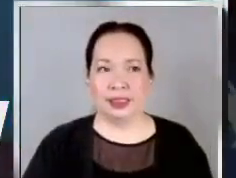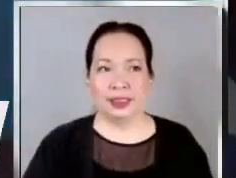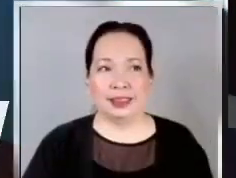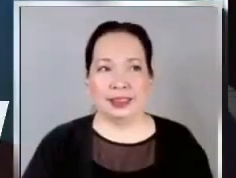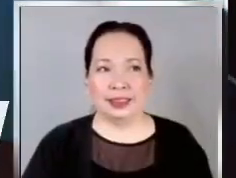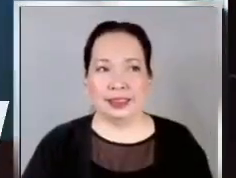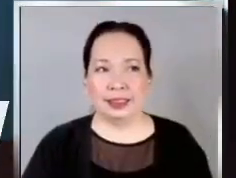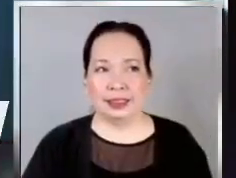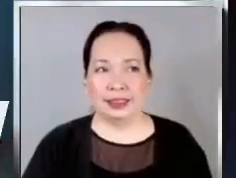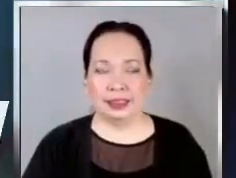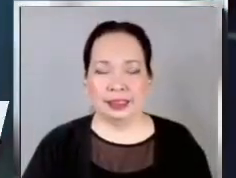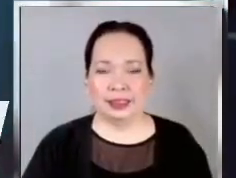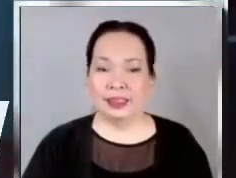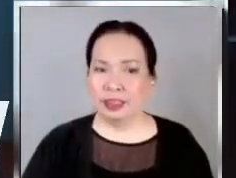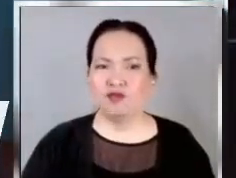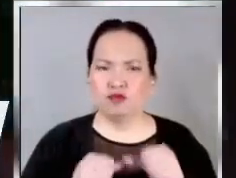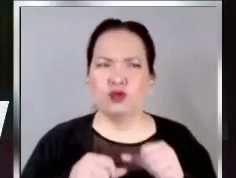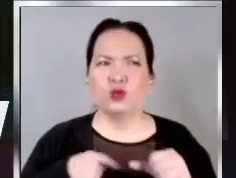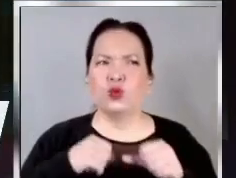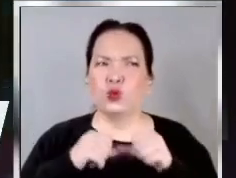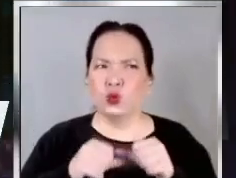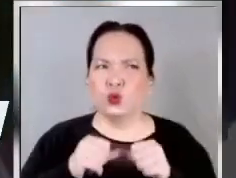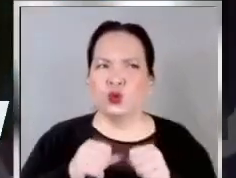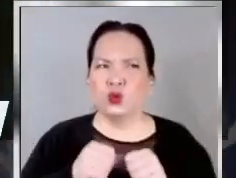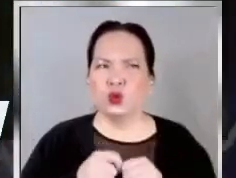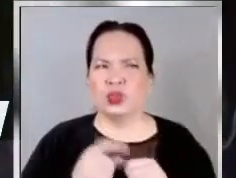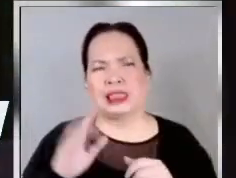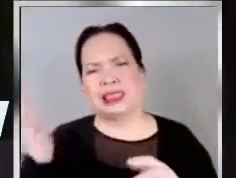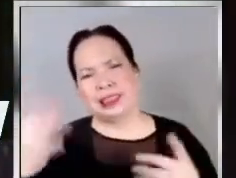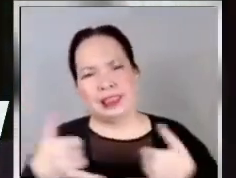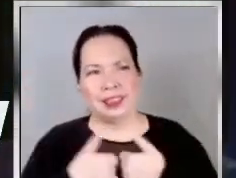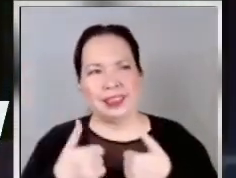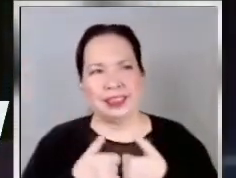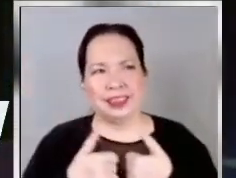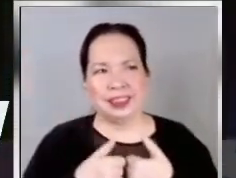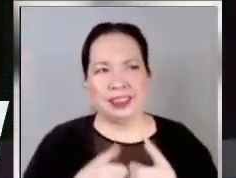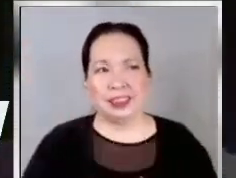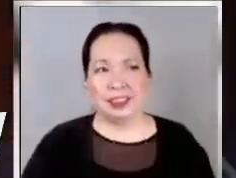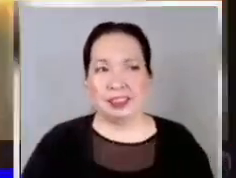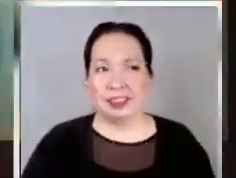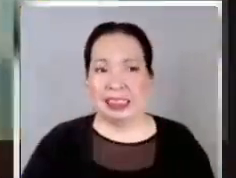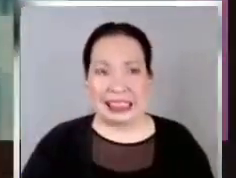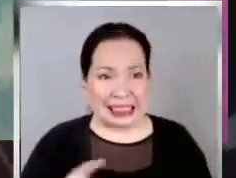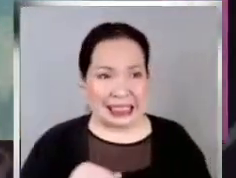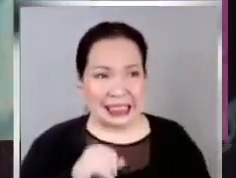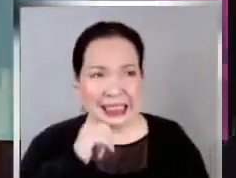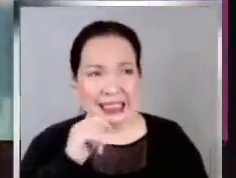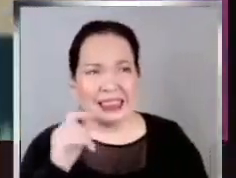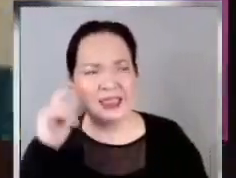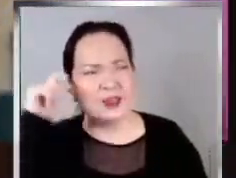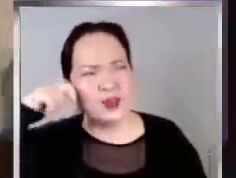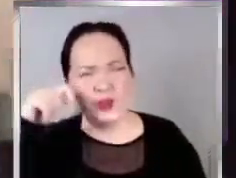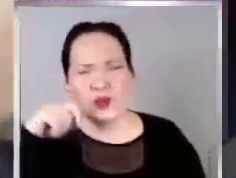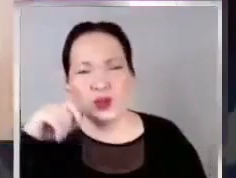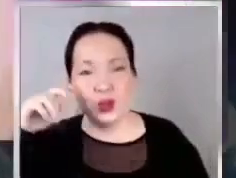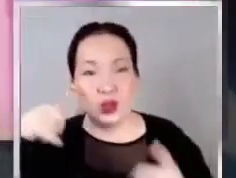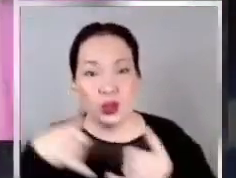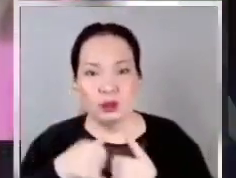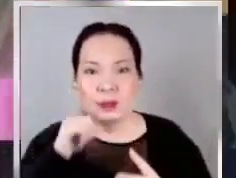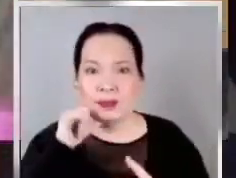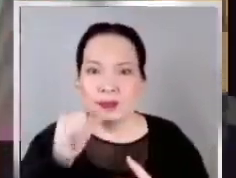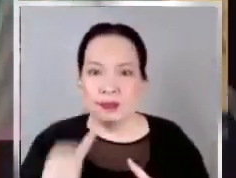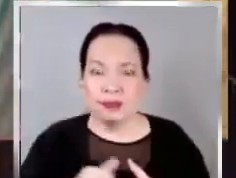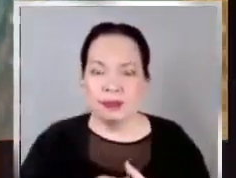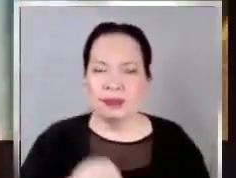Kaya ko to! Para lang tong video game! Anong video game? Oh my God! Nelson Canlas updated